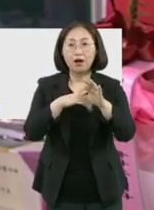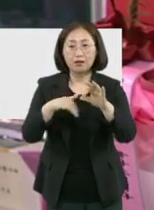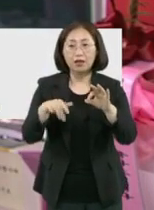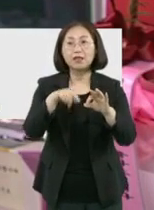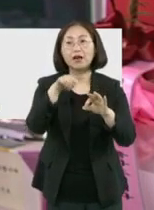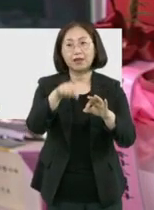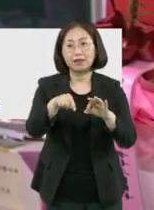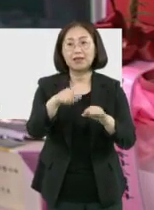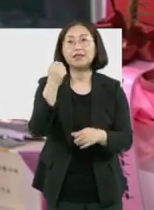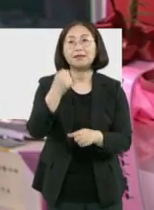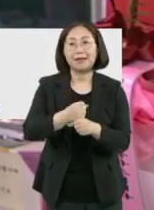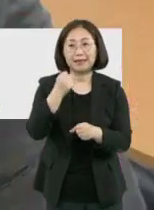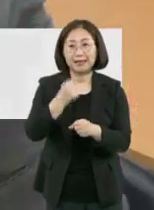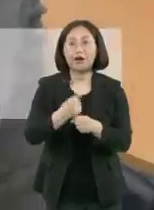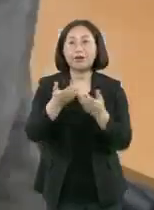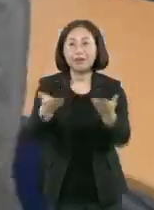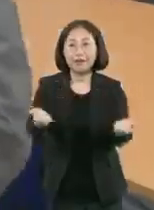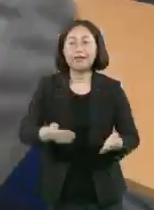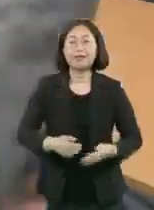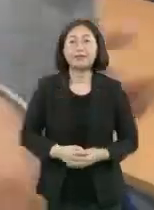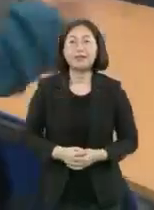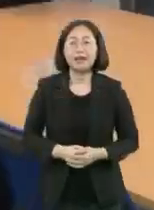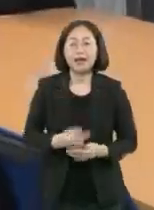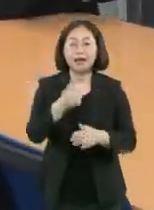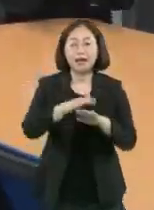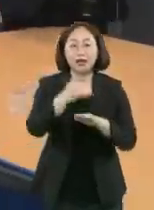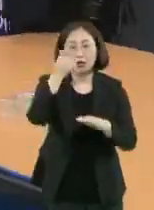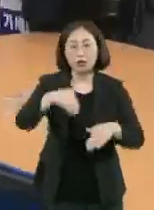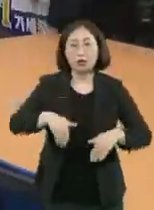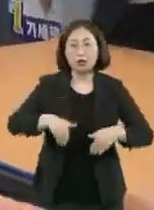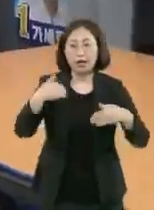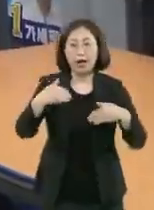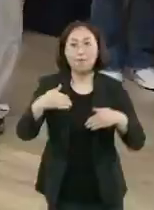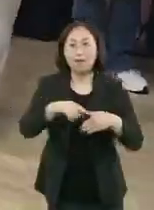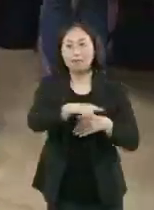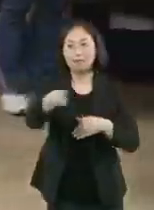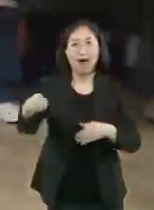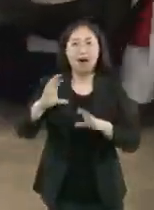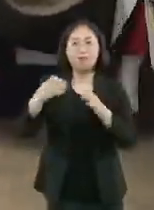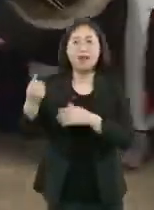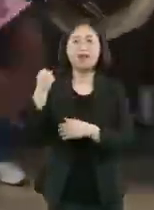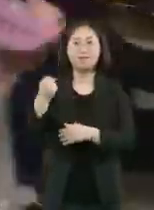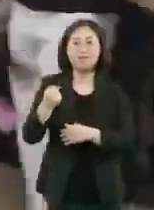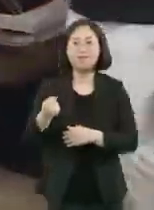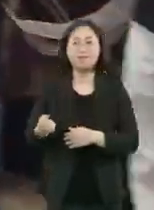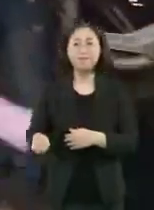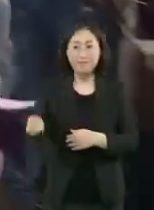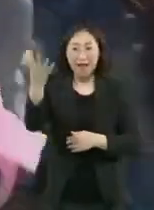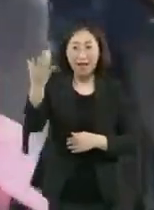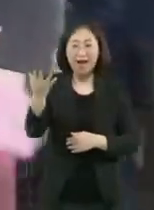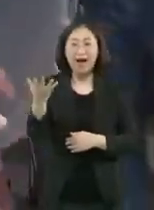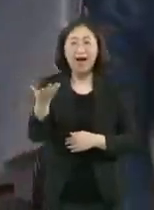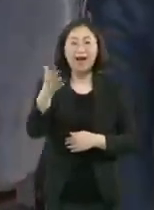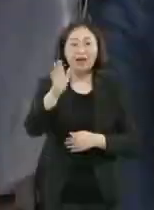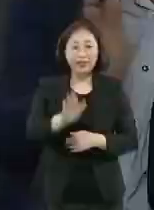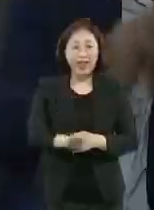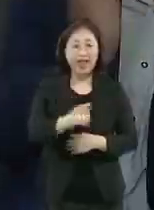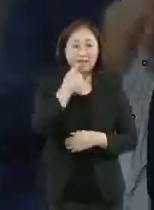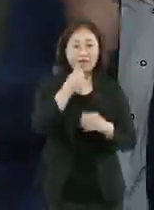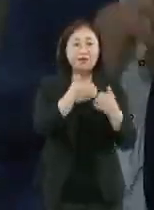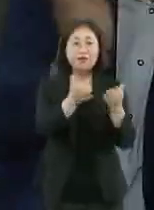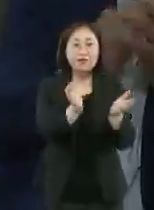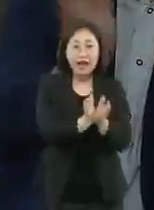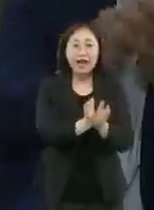보령을 만들겠습니다. 대전 충남을 휩쓴 국민의힘 바람 속에 버티고 살아남은 민주당